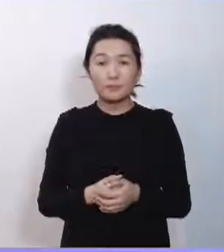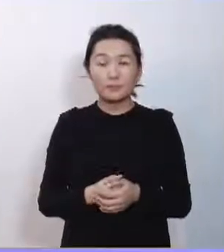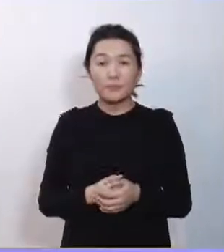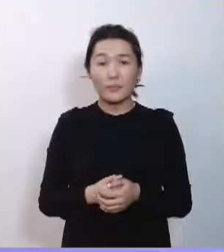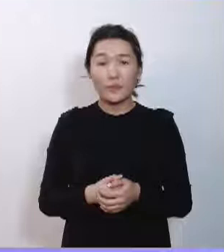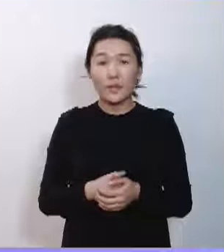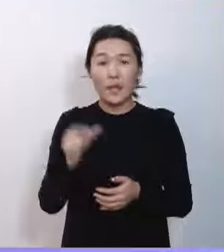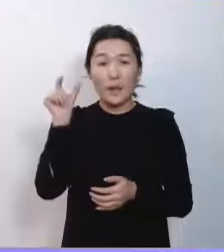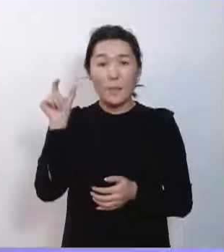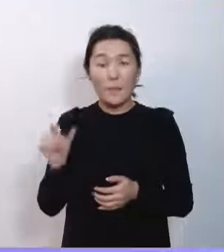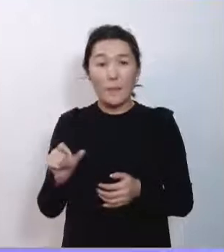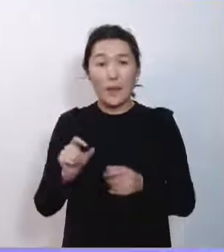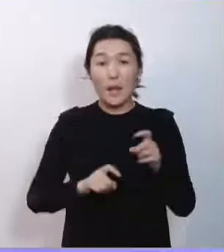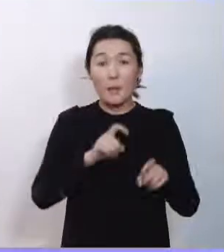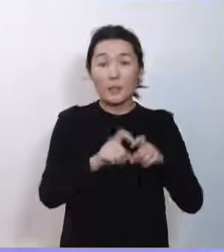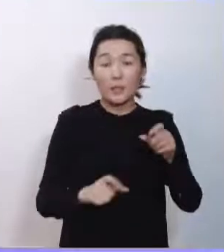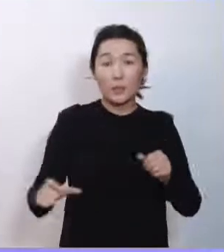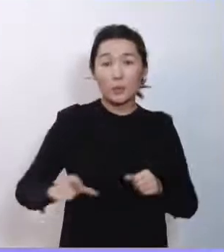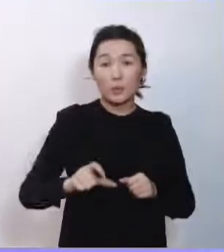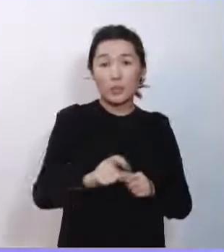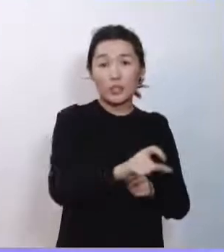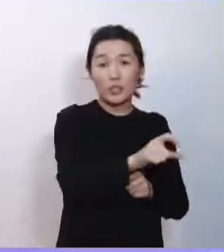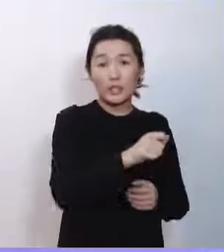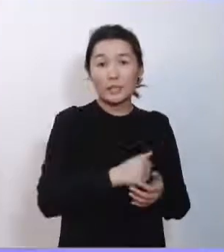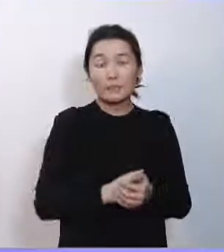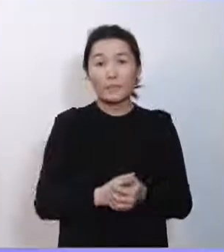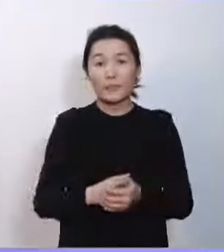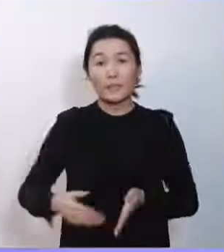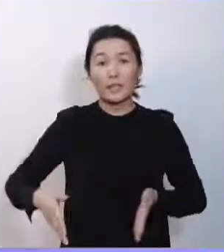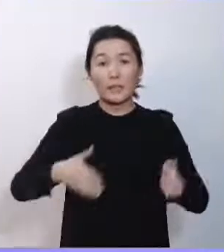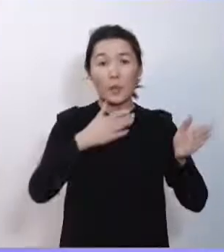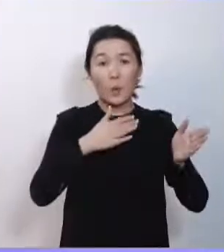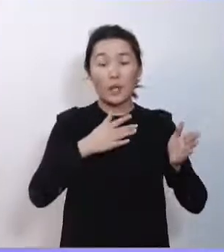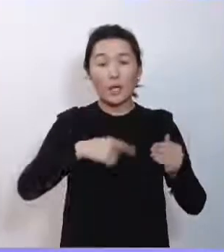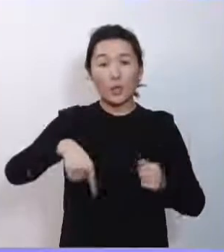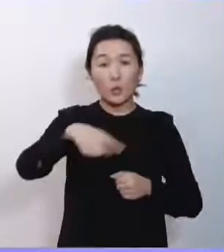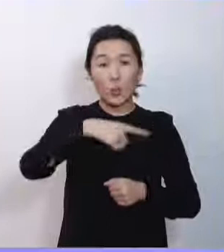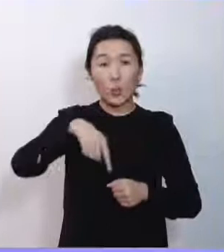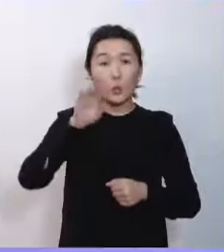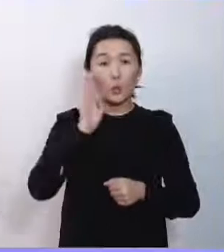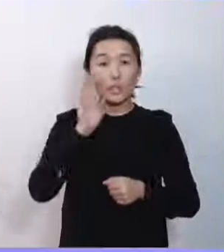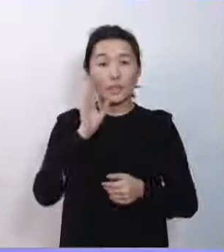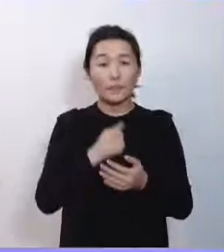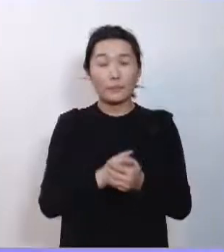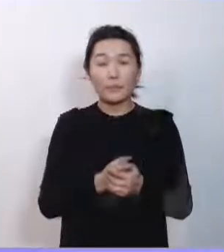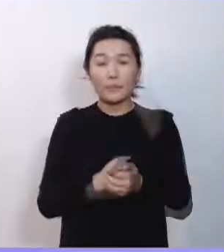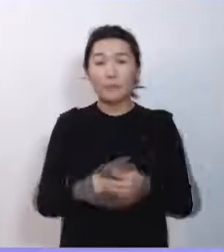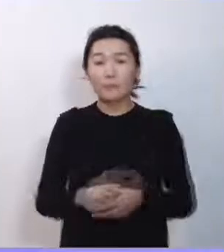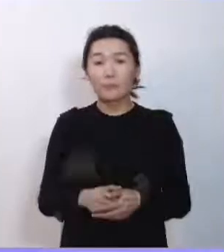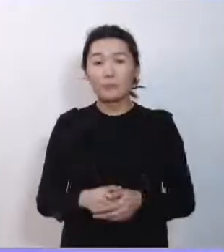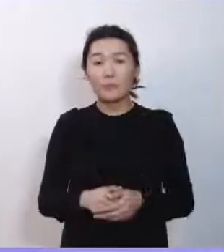По полям бегут ручьи, на дорогах лужи. Скоро выйдут